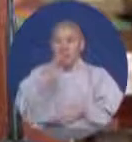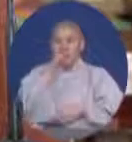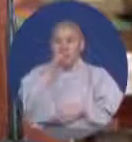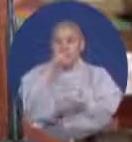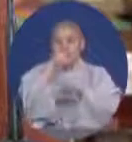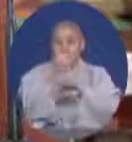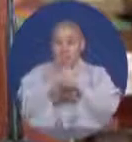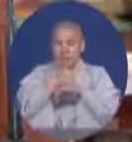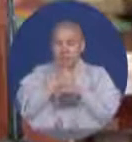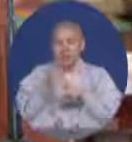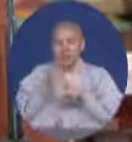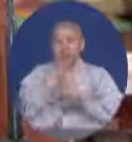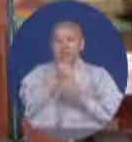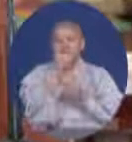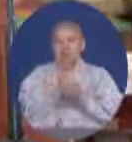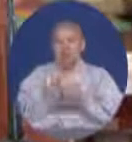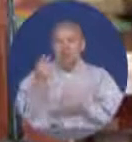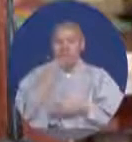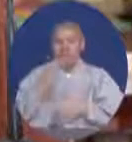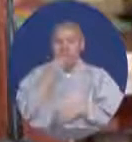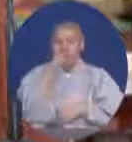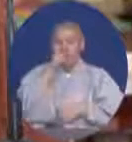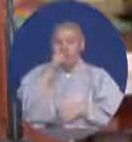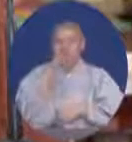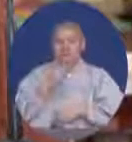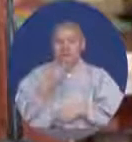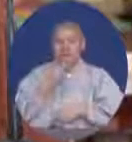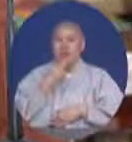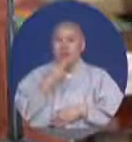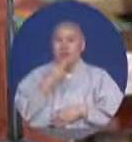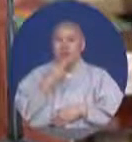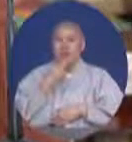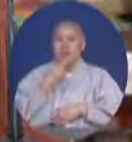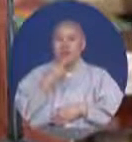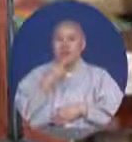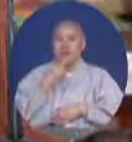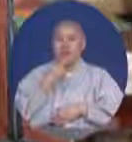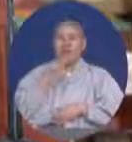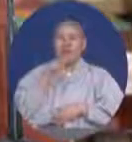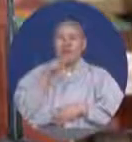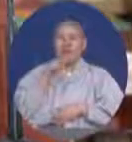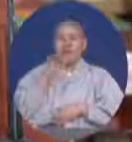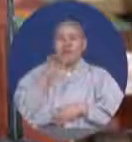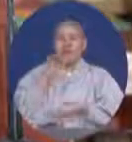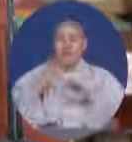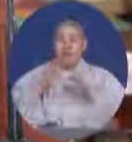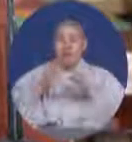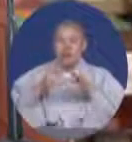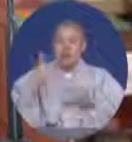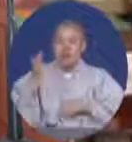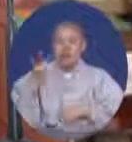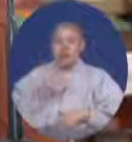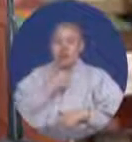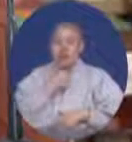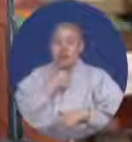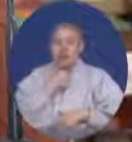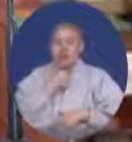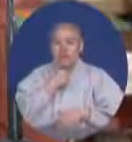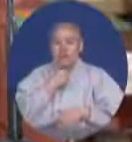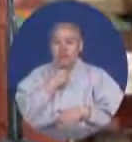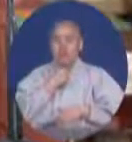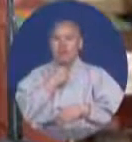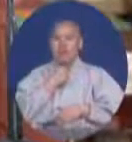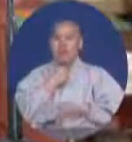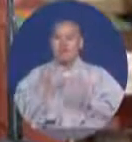마지막에 불도 중생도 없는 경지에 이르게 되기를 서원합니다. 이렇게 돼서 이제